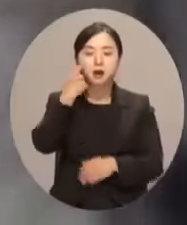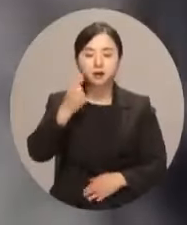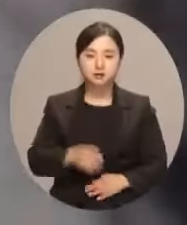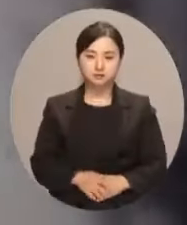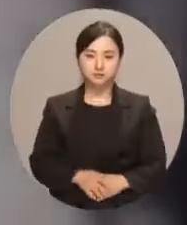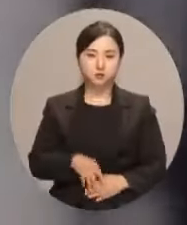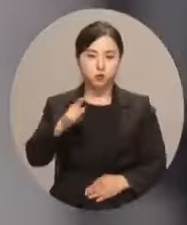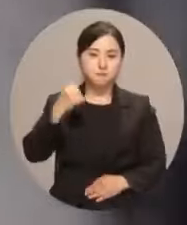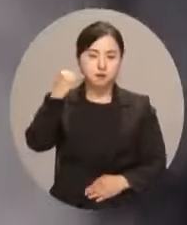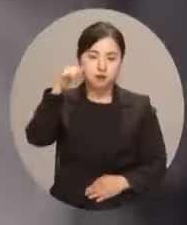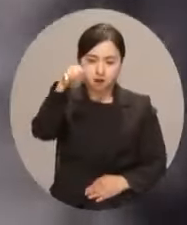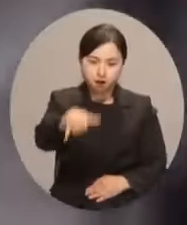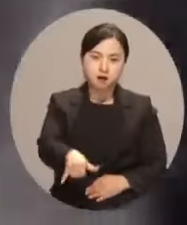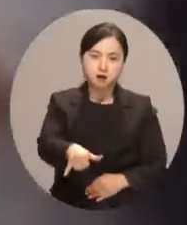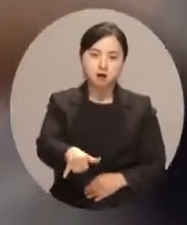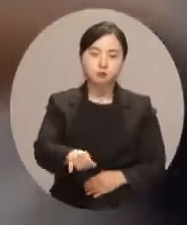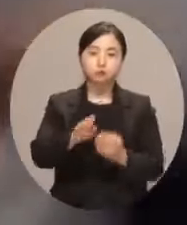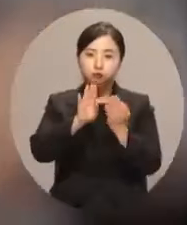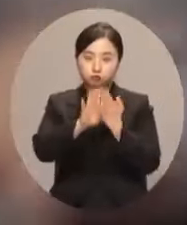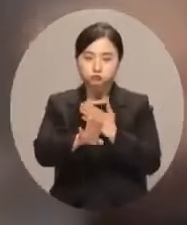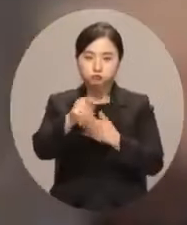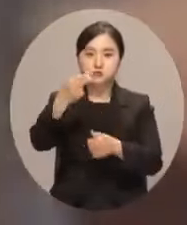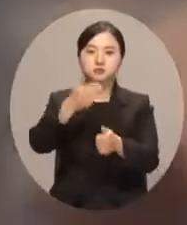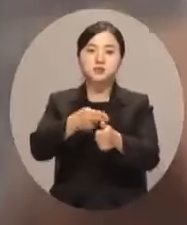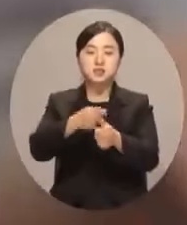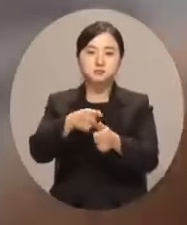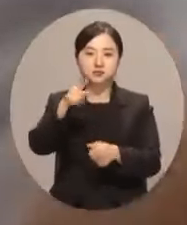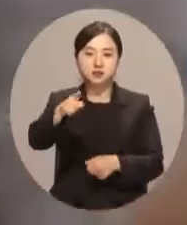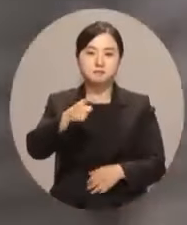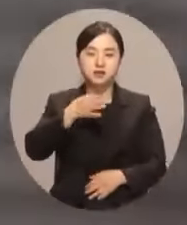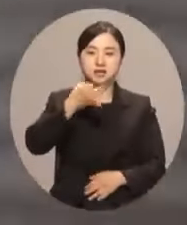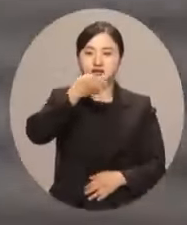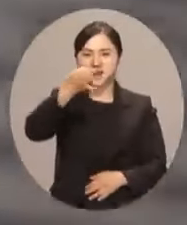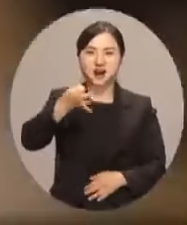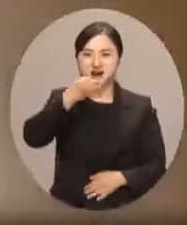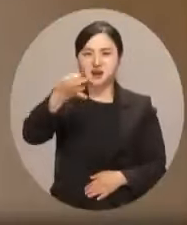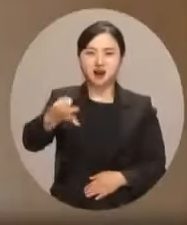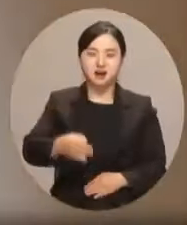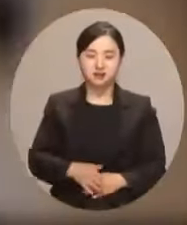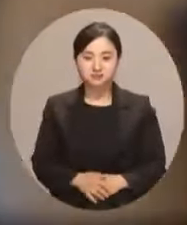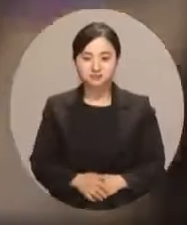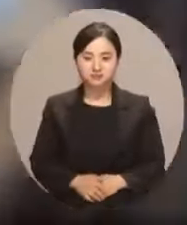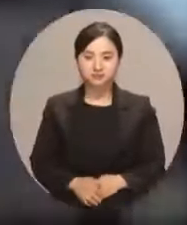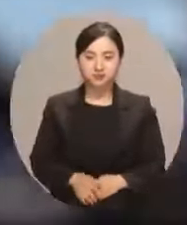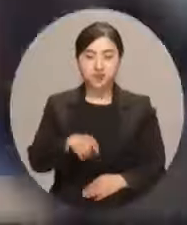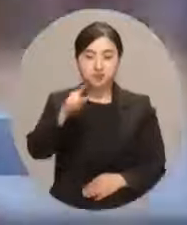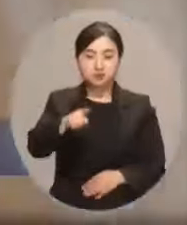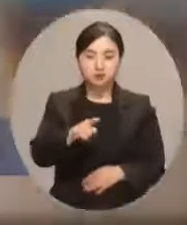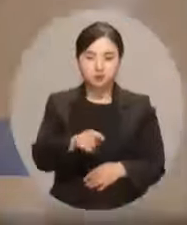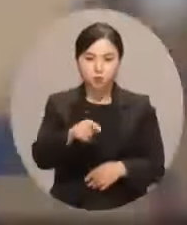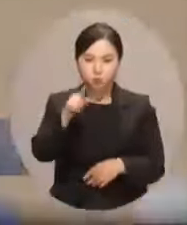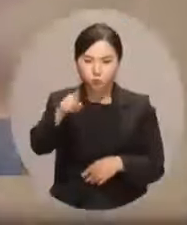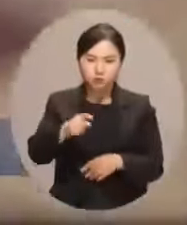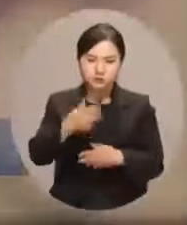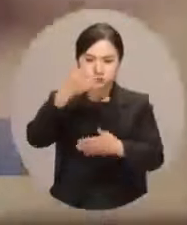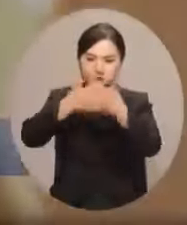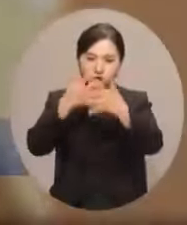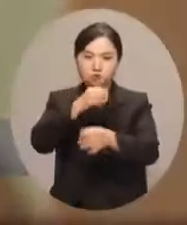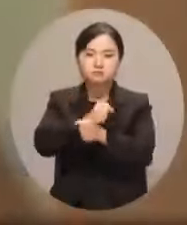곧바로 수화기를 쾅 내려놓더니 담임 선생님을 향해 목청을 높입니다. 아, 불법 촬영을 핸드폰